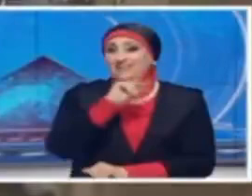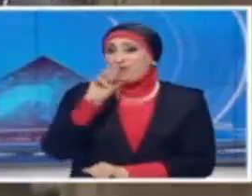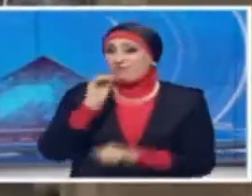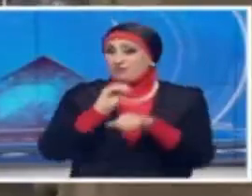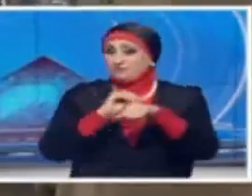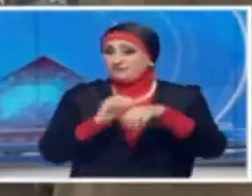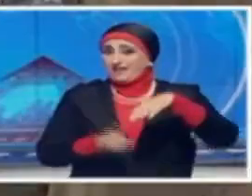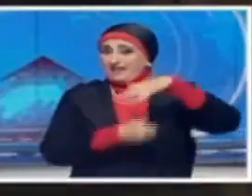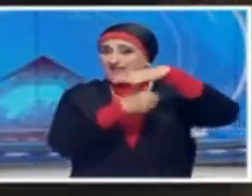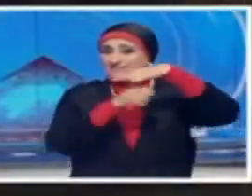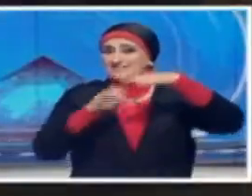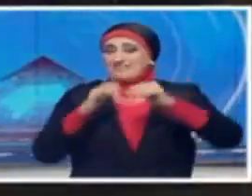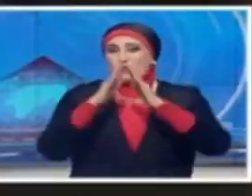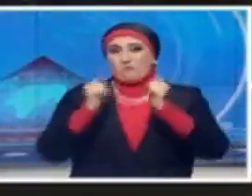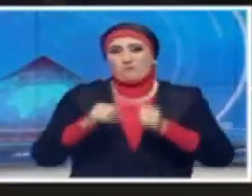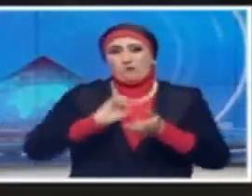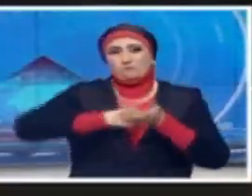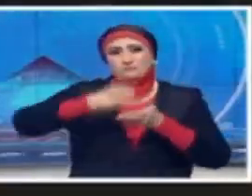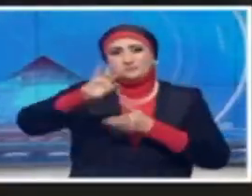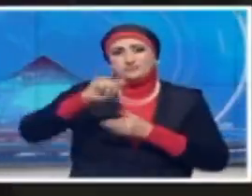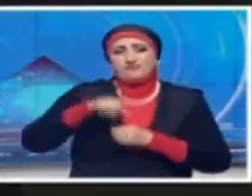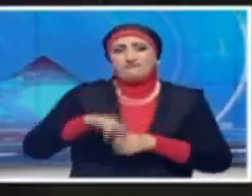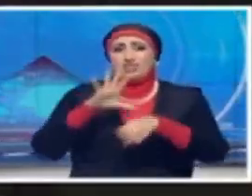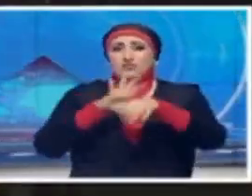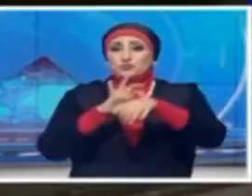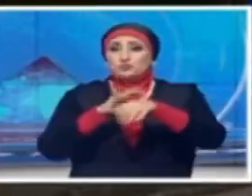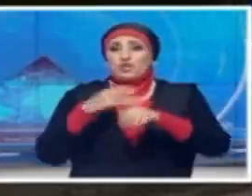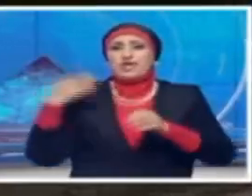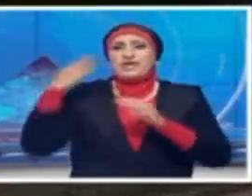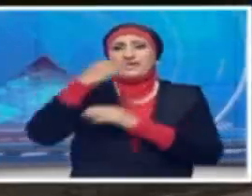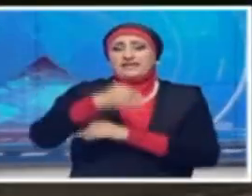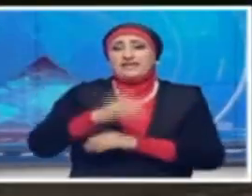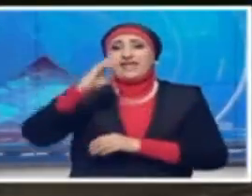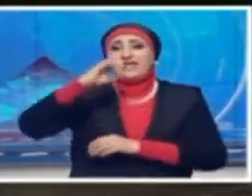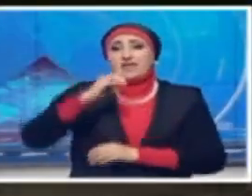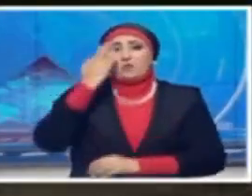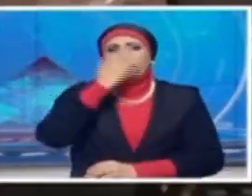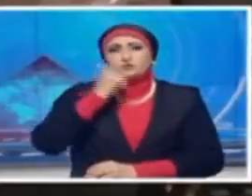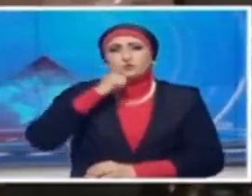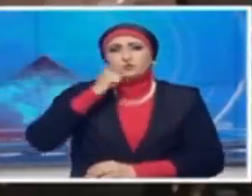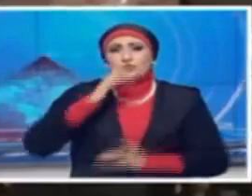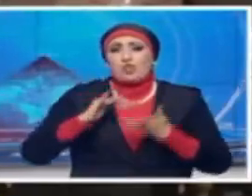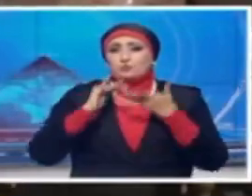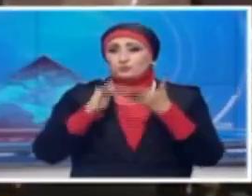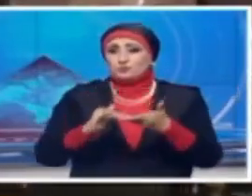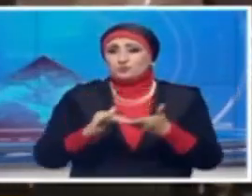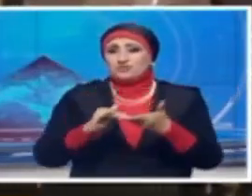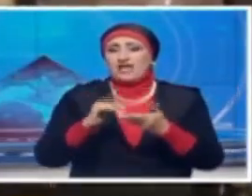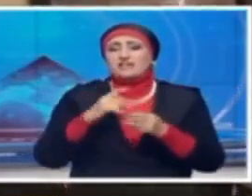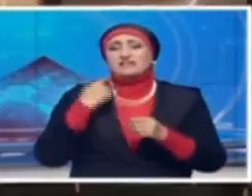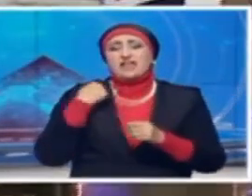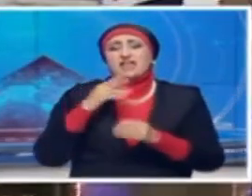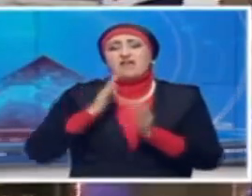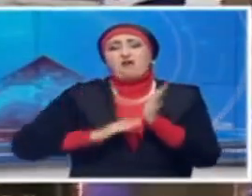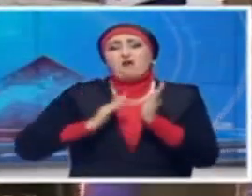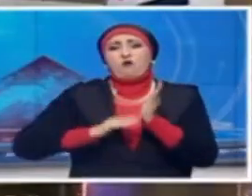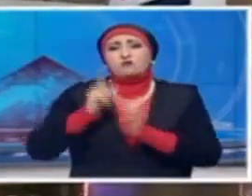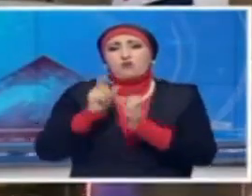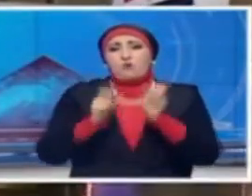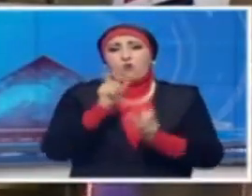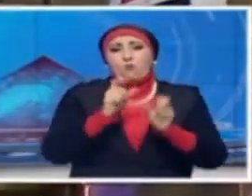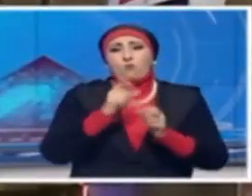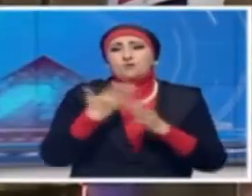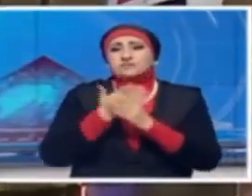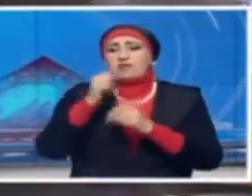تنفيذا لتوجيهات الرئيس السيسي، مصر ترسل قافلة طبية إلى جنوب السودان لتقديم الخدمات الإغاثية للمتضررين